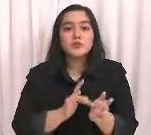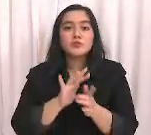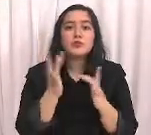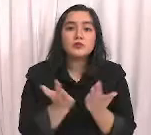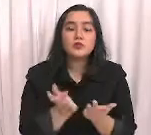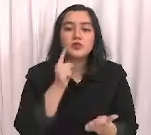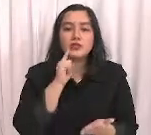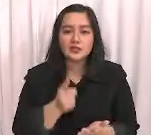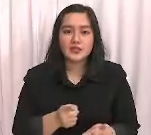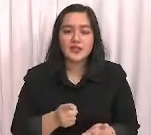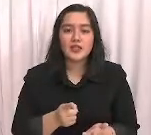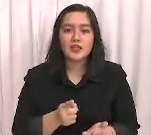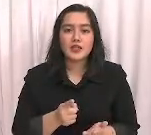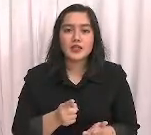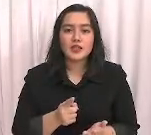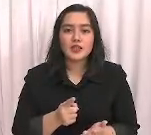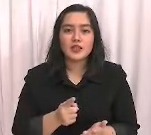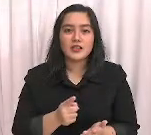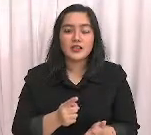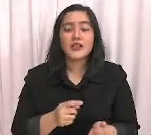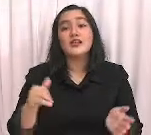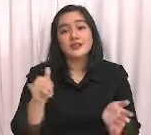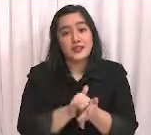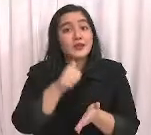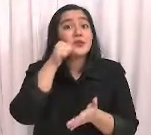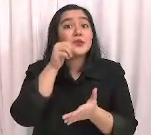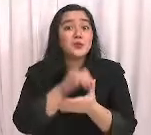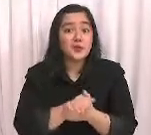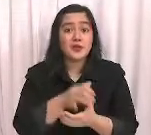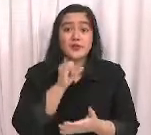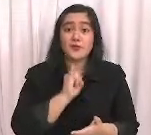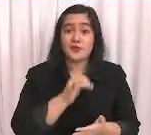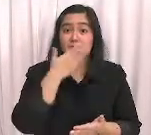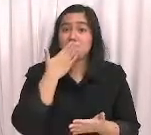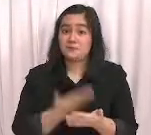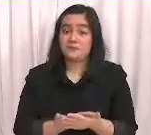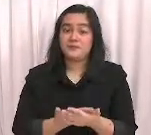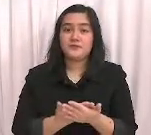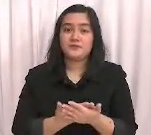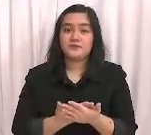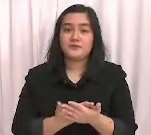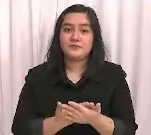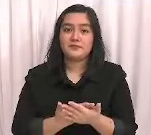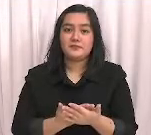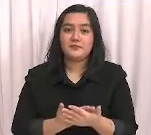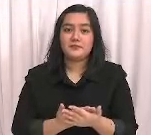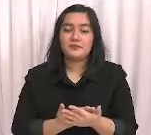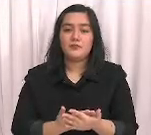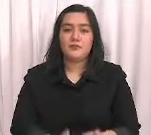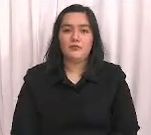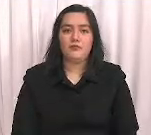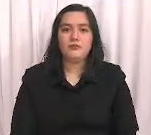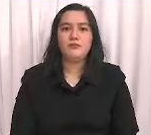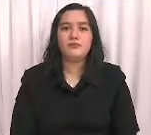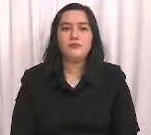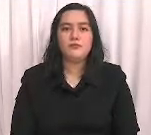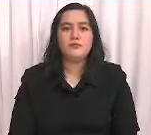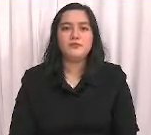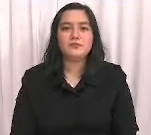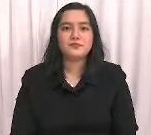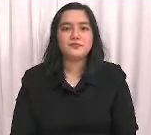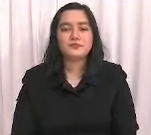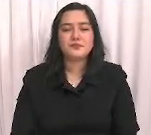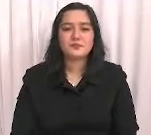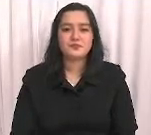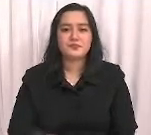kanyang wife ay magaling. Magaling magdiskarte. Now in other words mga kapatid, pagka tinuloy-tuloy